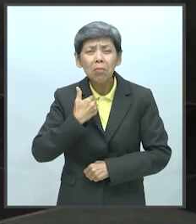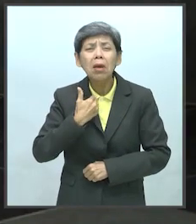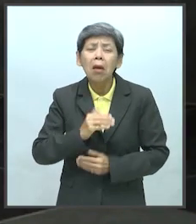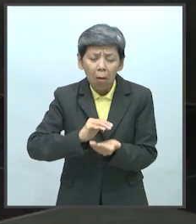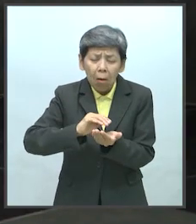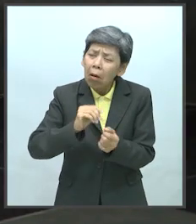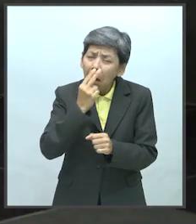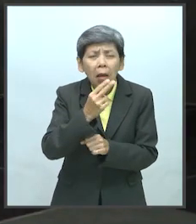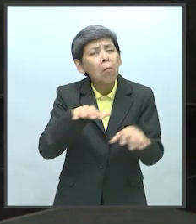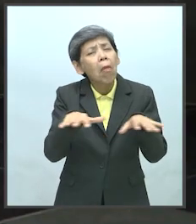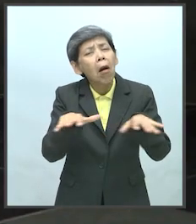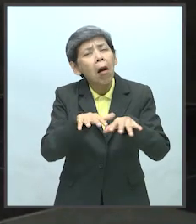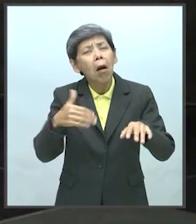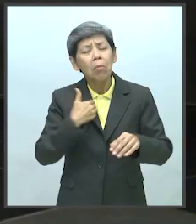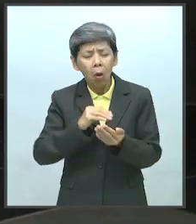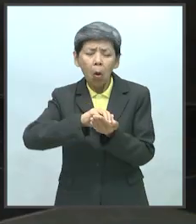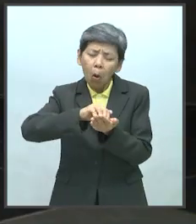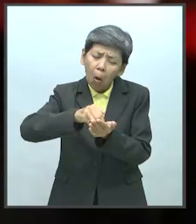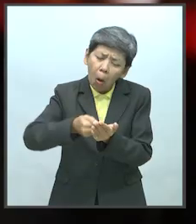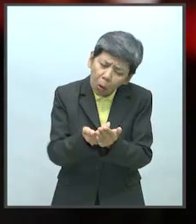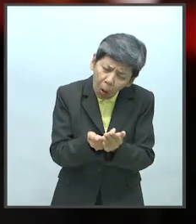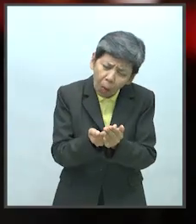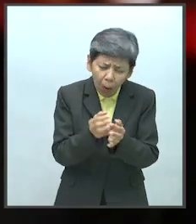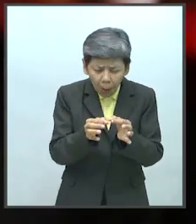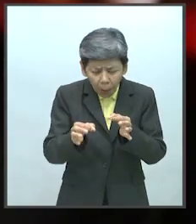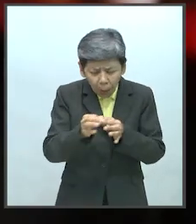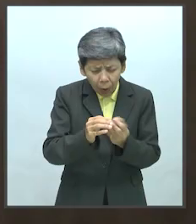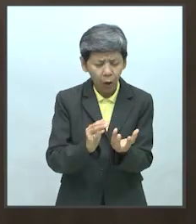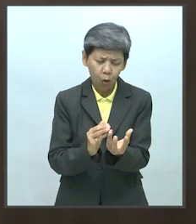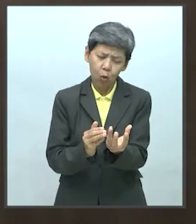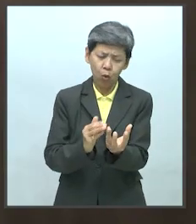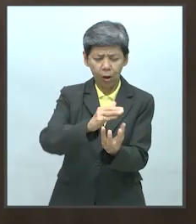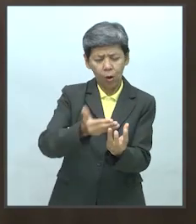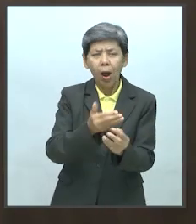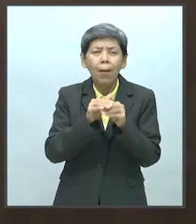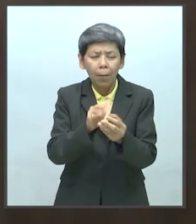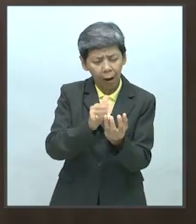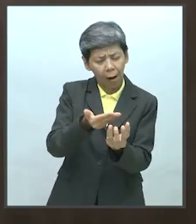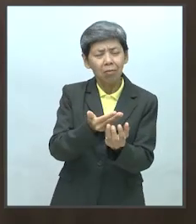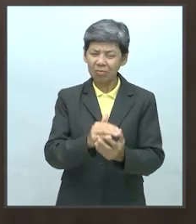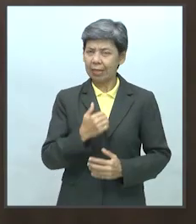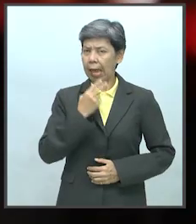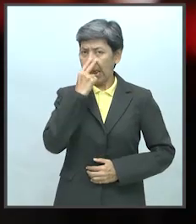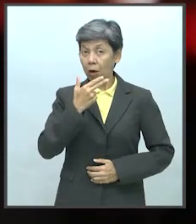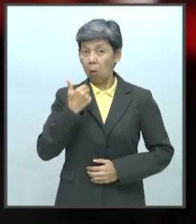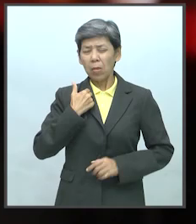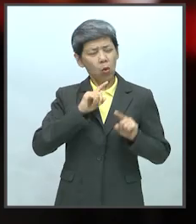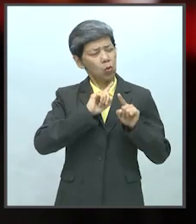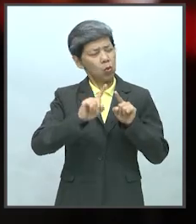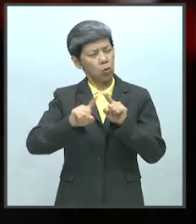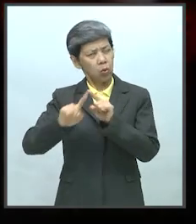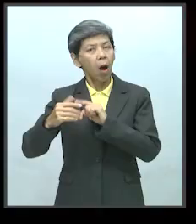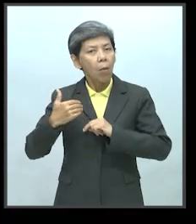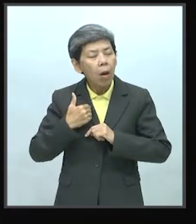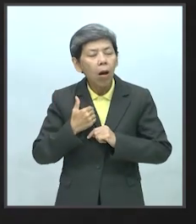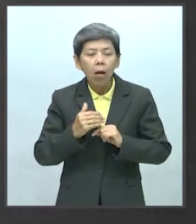มเราก็จะเจอแค่ขนมพวกพื้นฐานทั่วๆไป ขนมครก ขนมถ้วยอะไรพวกแบบนี้ครับคราวนี้ก็มันมีขนม